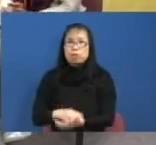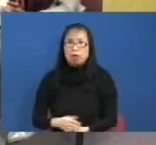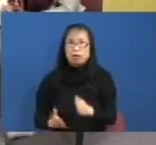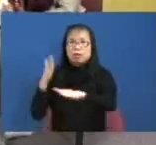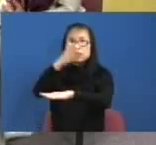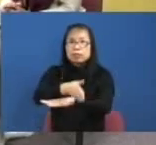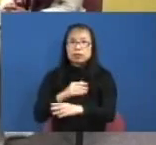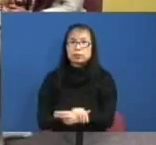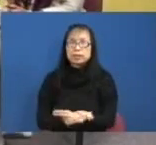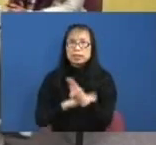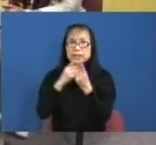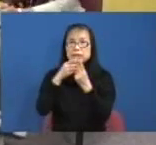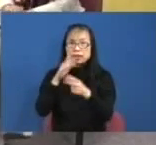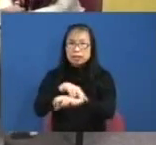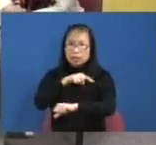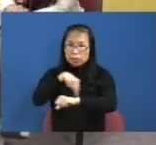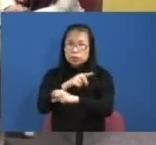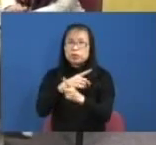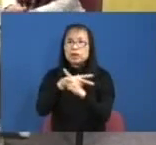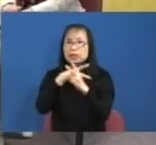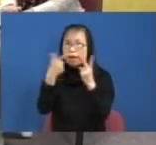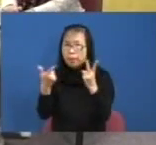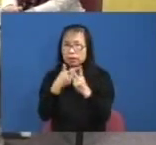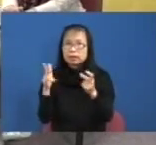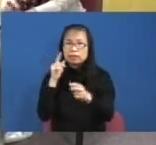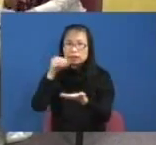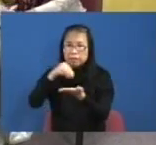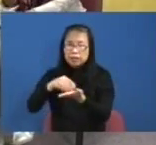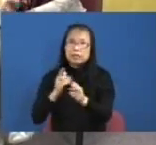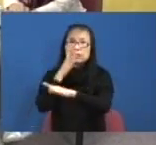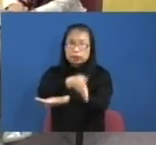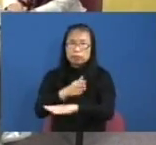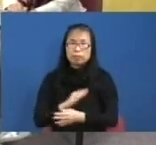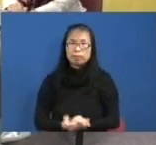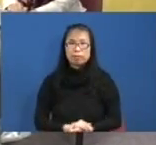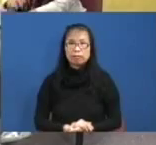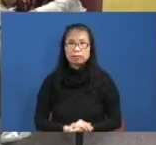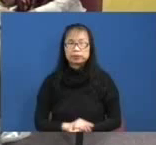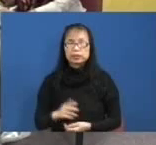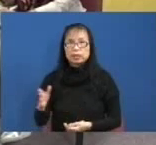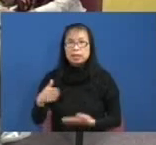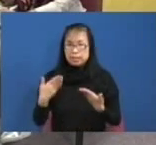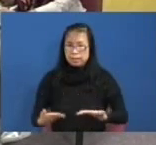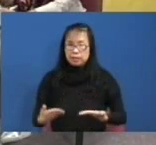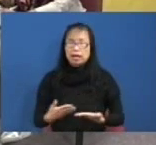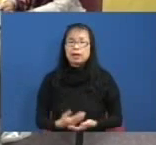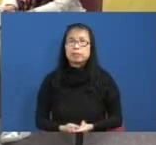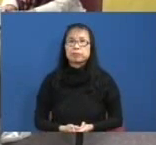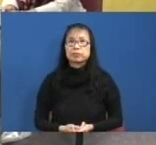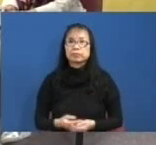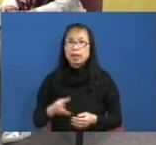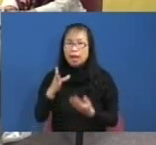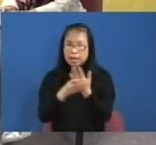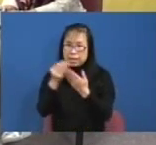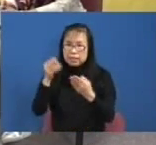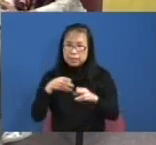28元一個鐘啦。 佢嗰啲就唔需要擔心啦，係啦，我明白明白。咁但係調翻轉咧，如果而家講緊你話茶餐廳